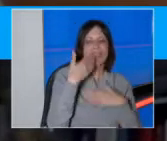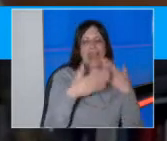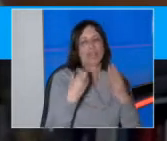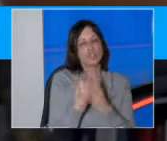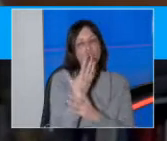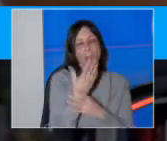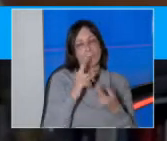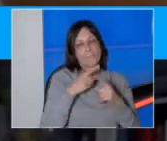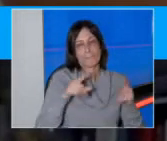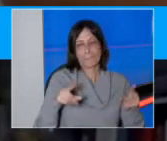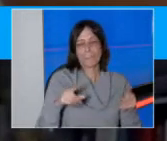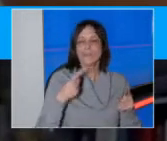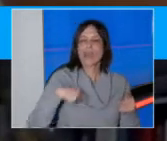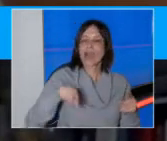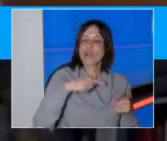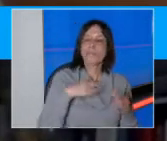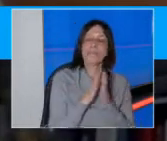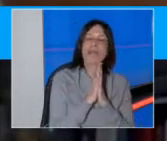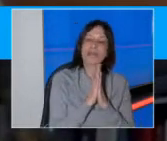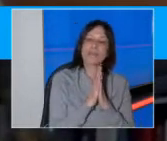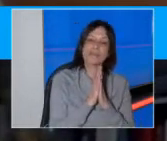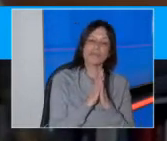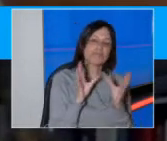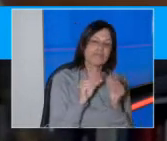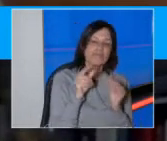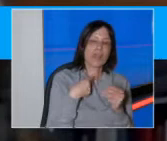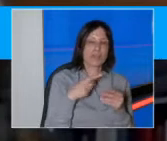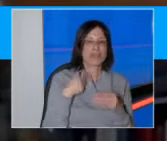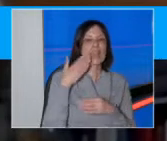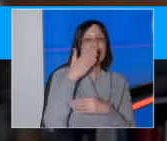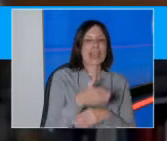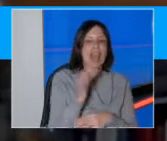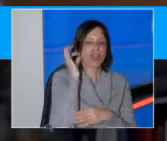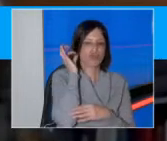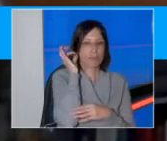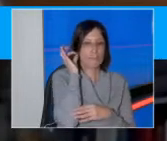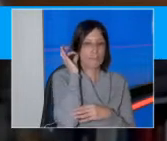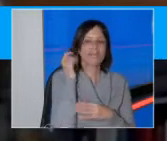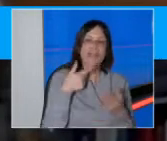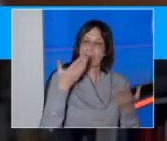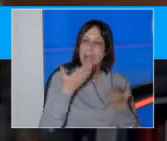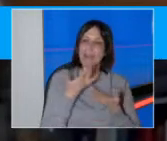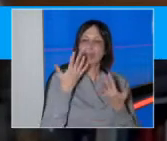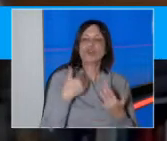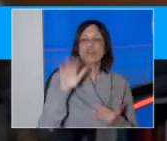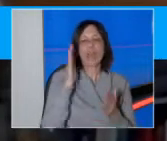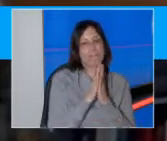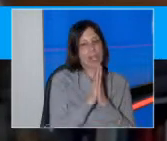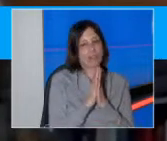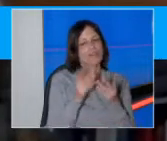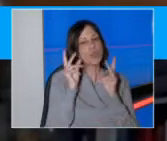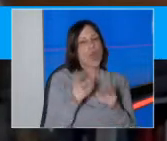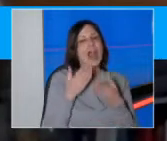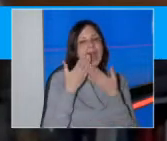שיקום כאלה ואחרים, ואנחנו מקווים שבאמצעותם אנחנו נגיע לנשים, ואנחנו נקבל כמה שיותר בקשות ונוכל לעזור